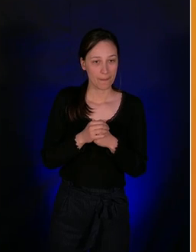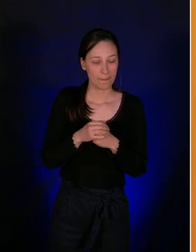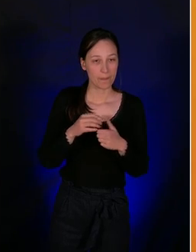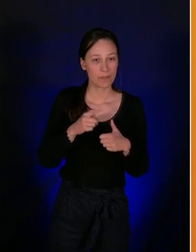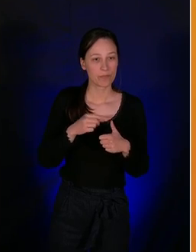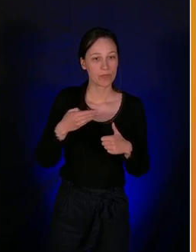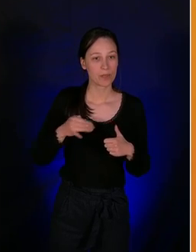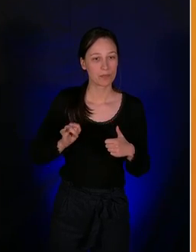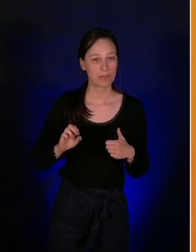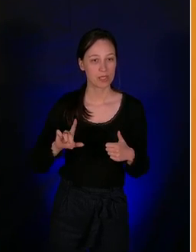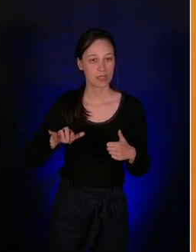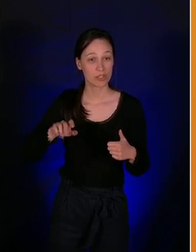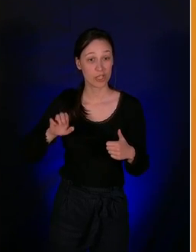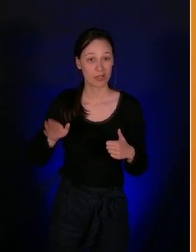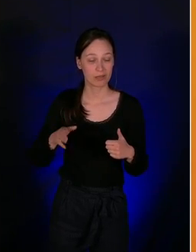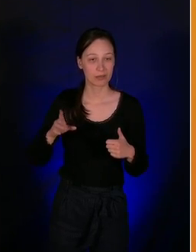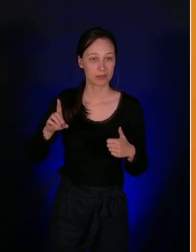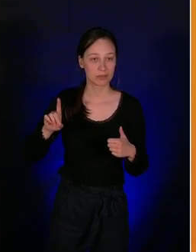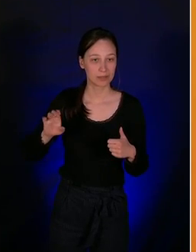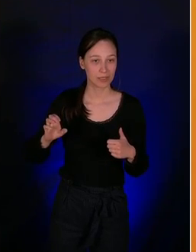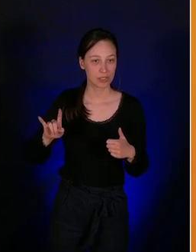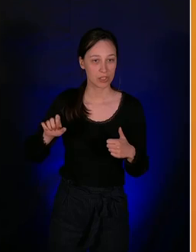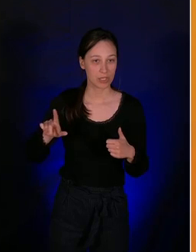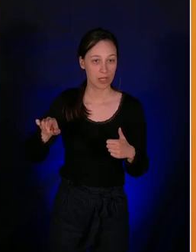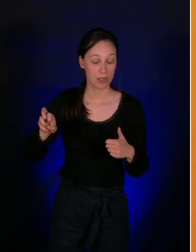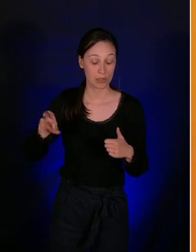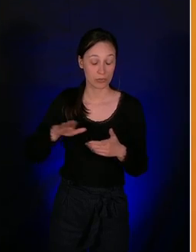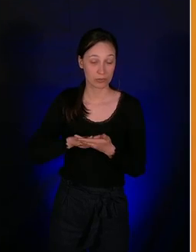Michel Descheilles. Ouais, désolée, alors je vais en écorcher beaucoup, hein, je suis vraiment désolée.